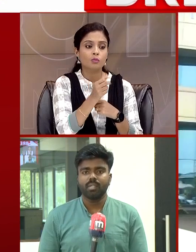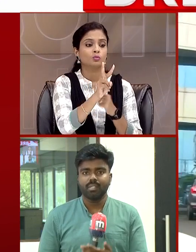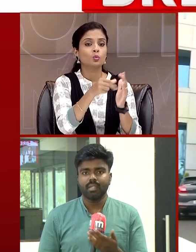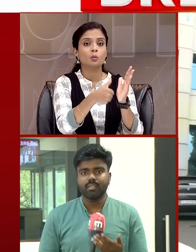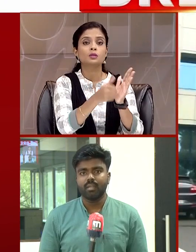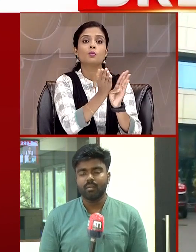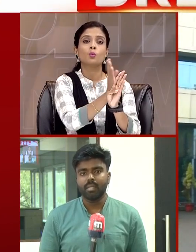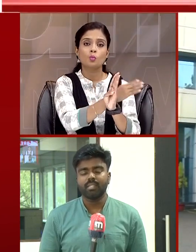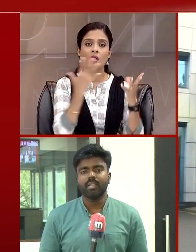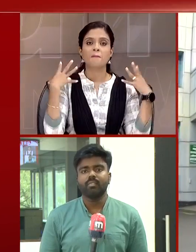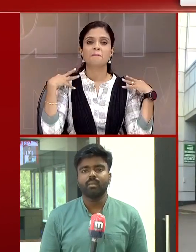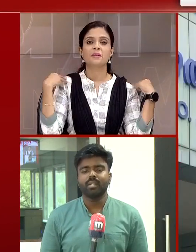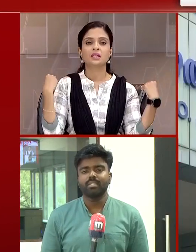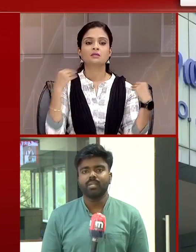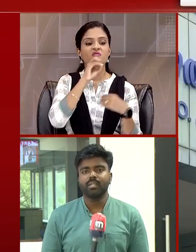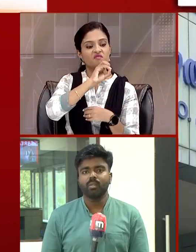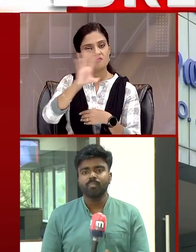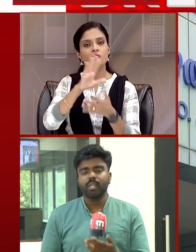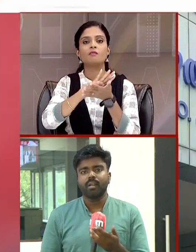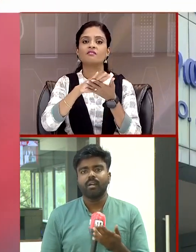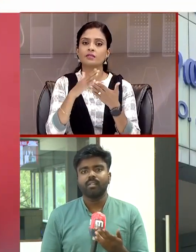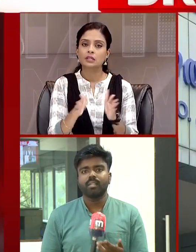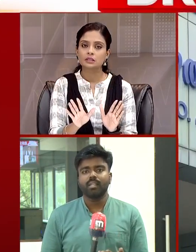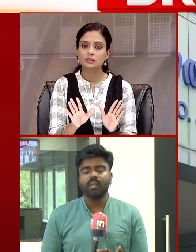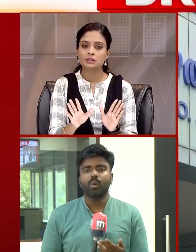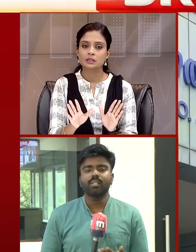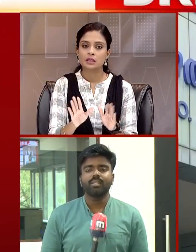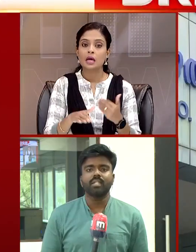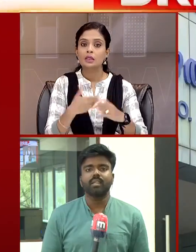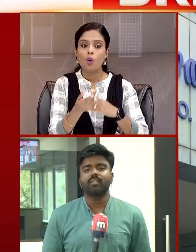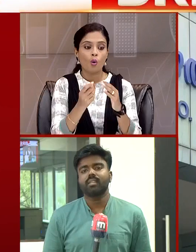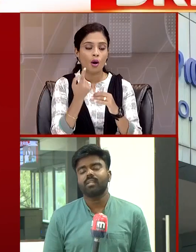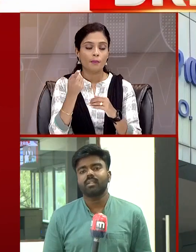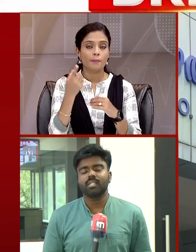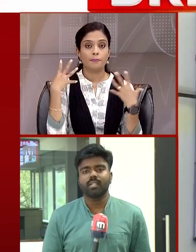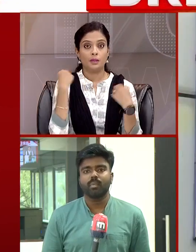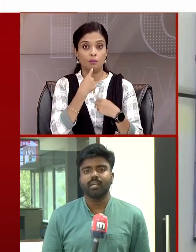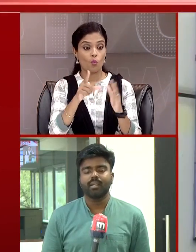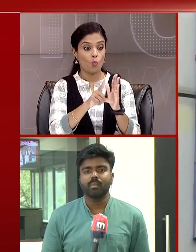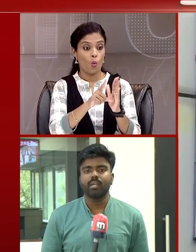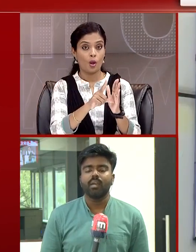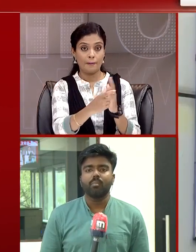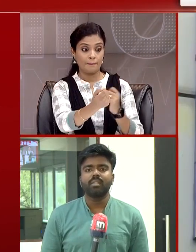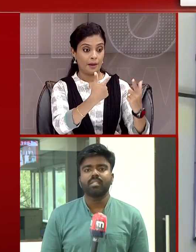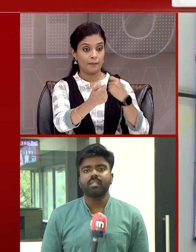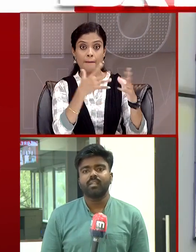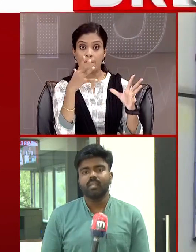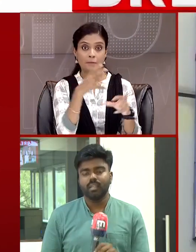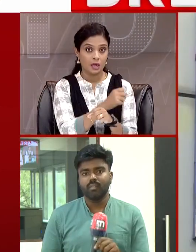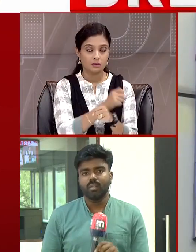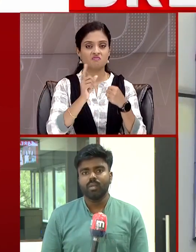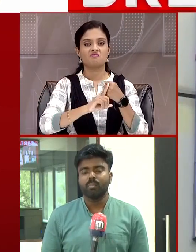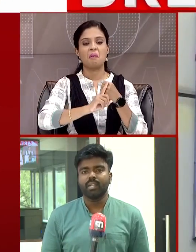മുൻപ് ഇദ്ദേഹത്തെ മന്ത്രിയായി വിവരം അറിയിച്ചിട്ടുണ്ടായിരുന്നു. ഇത്തരത്തിൽ ലോൺ തിരിച്ചടയ്ക്കാത്തവർക്കെതിരെ കർശന നടപടി എടുക്കണമെന്ന് മന്ത്രി